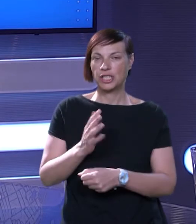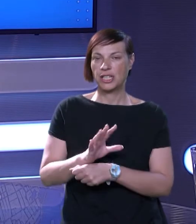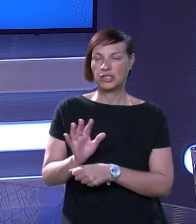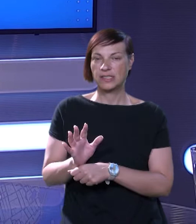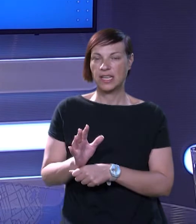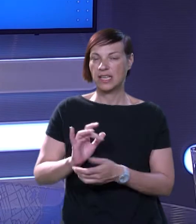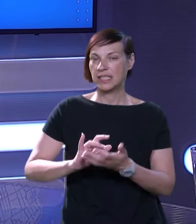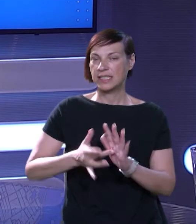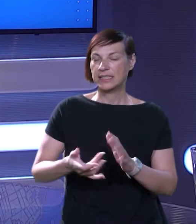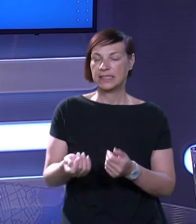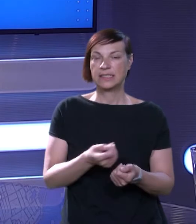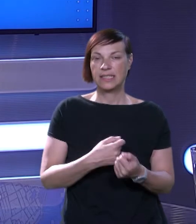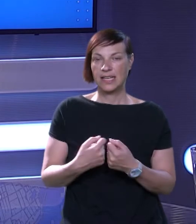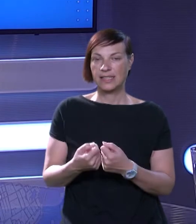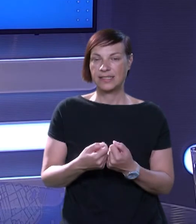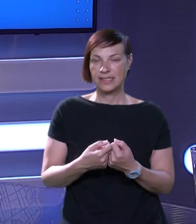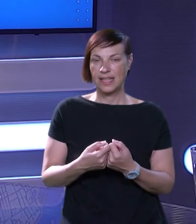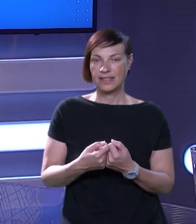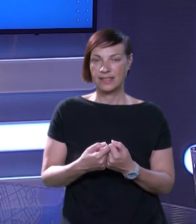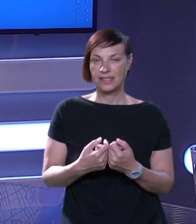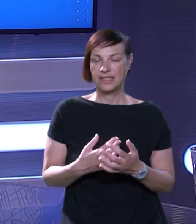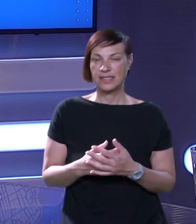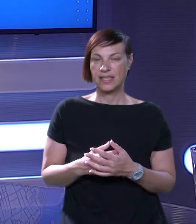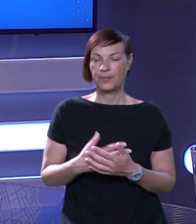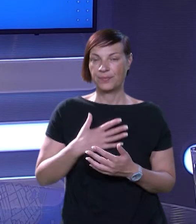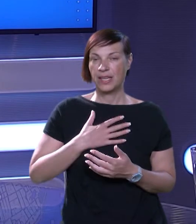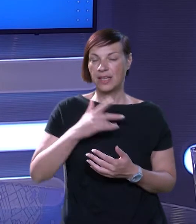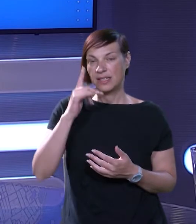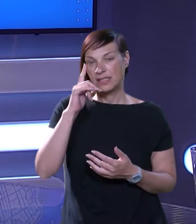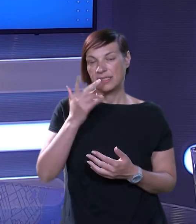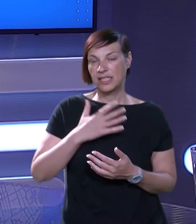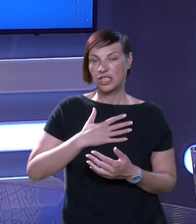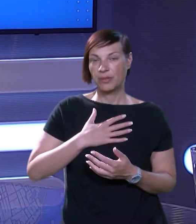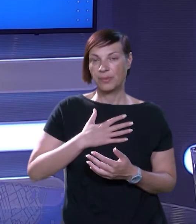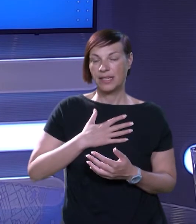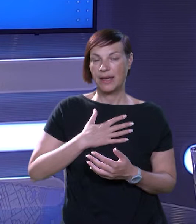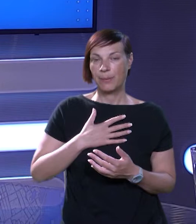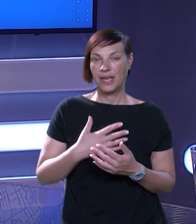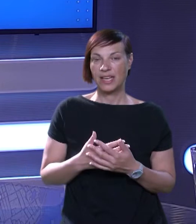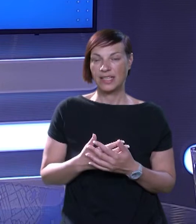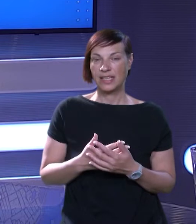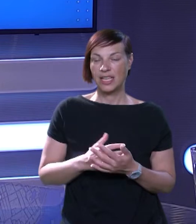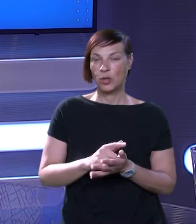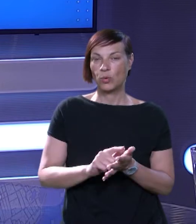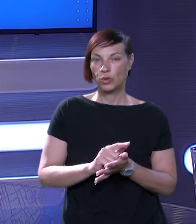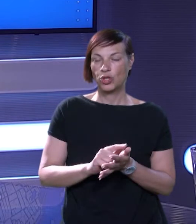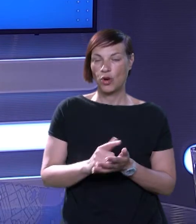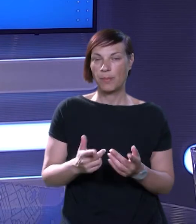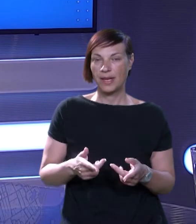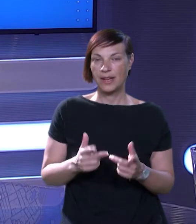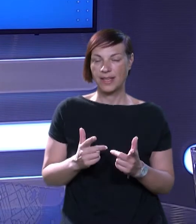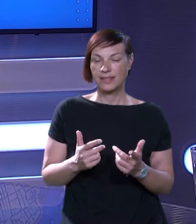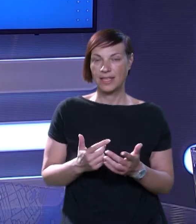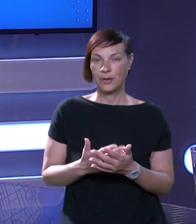strane cijele zajednice. Ja se sjećam, nama je, znači, u doba